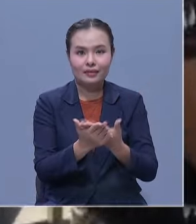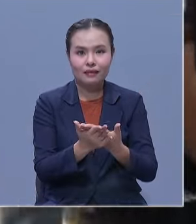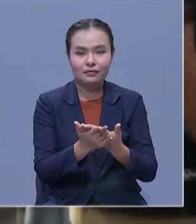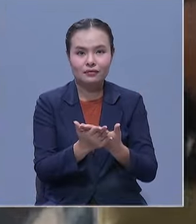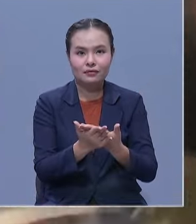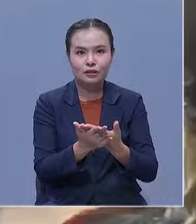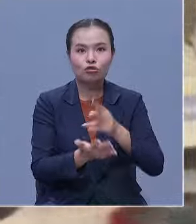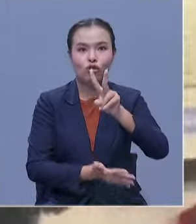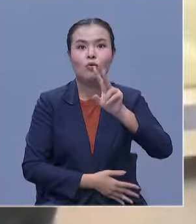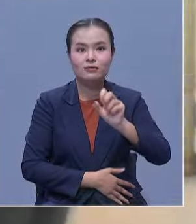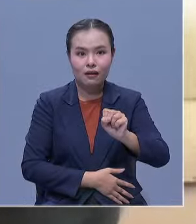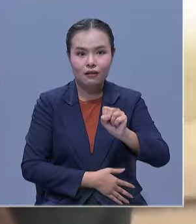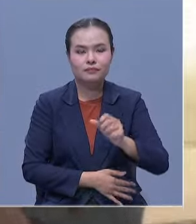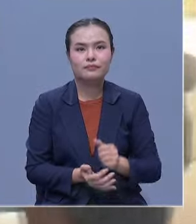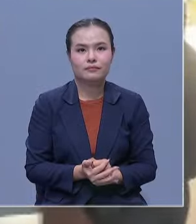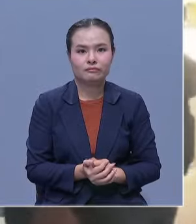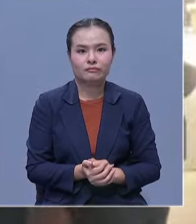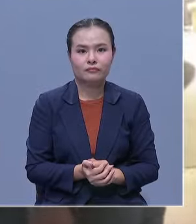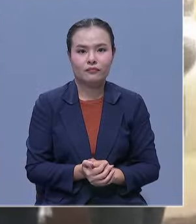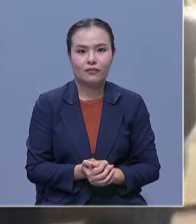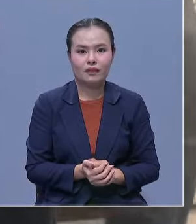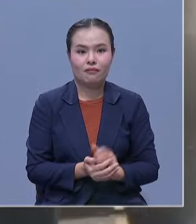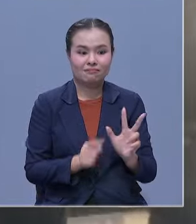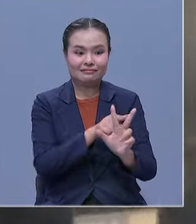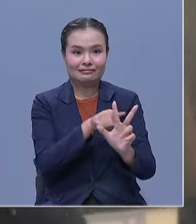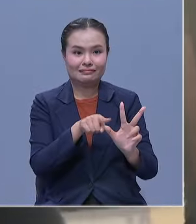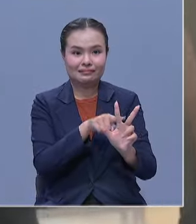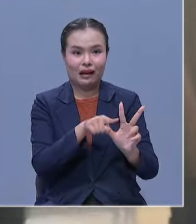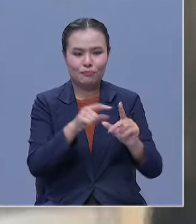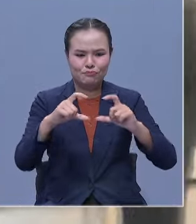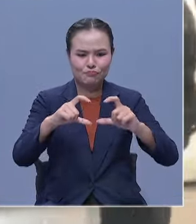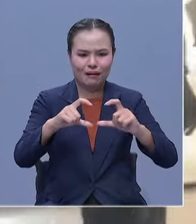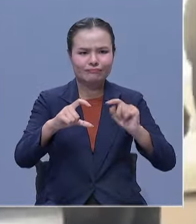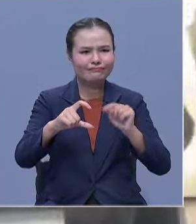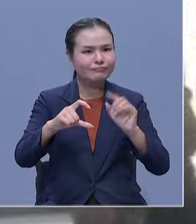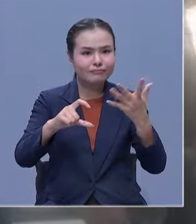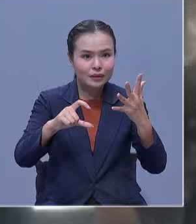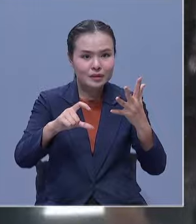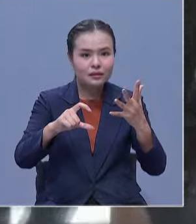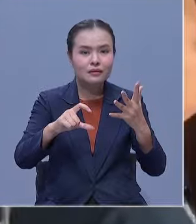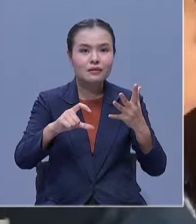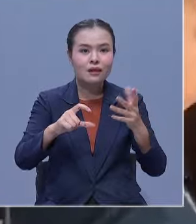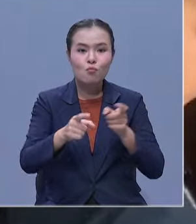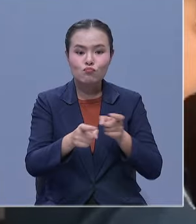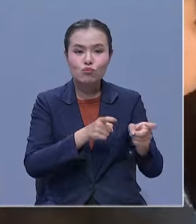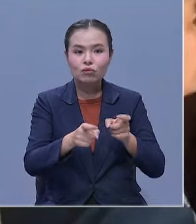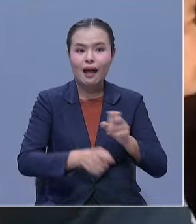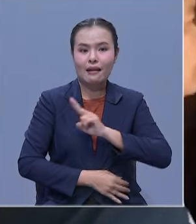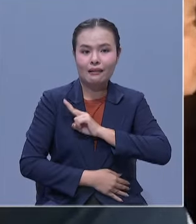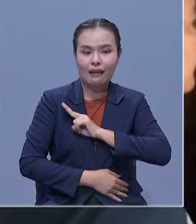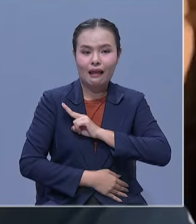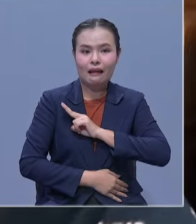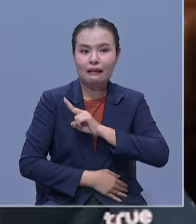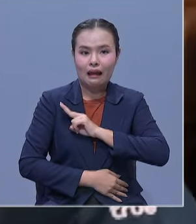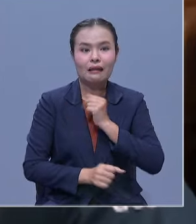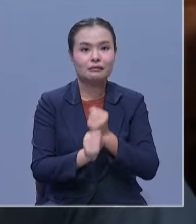ายกว่า 200,000 บาทนะครับทั้งที่ผู้เสียหายทั้ง3คนไม่มีบัตรกดเงินสดก็คือผู้จัดการรายนี้ไปสวมรอยทำ